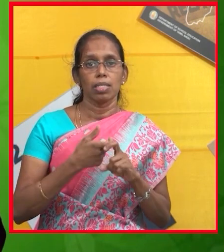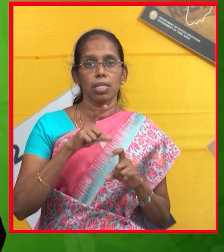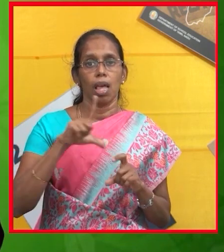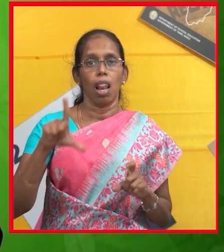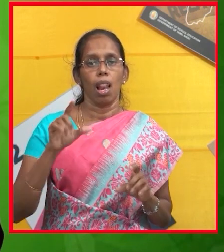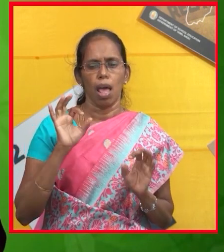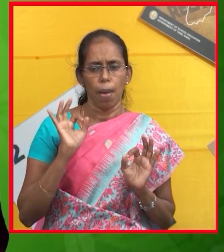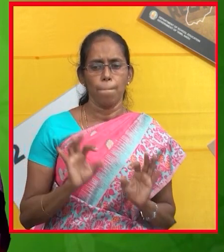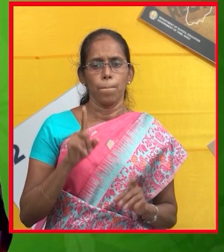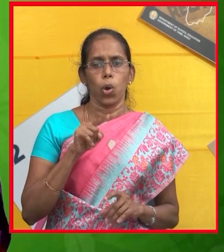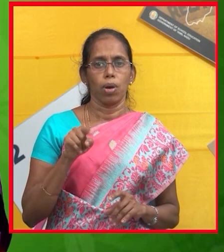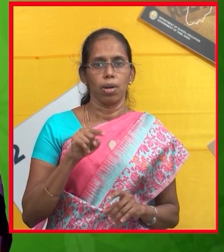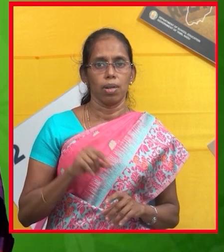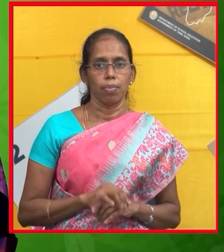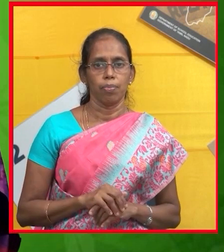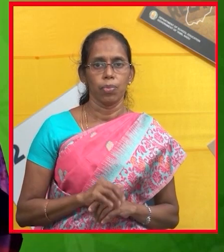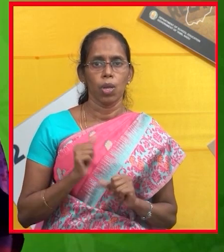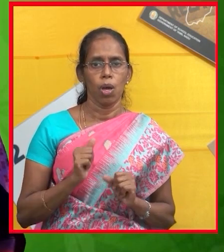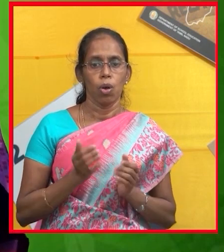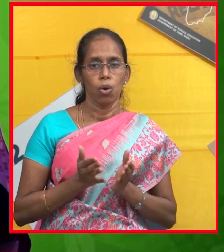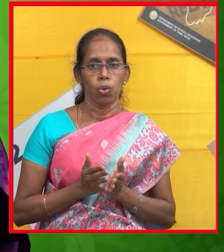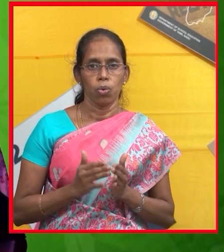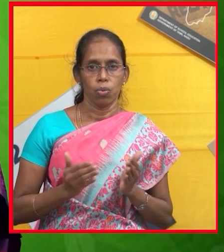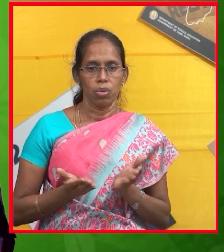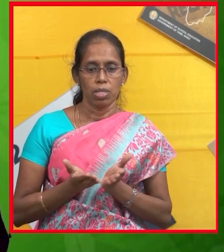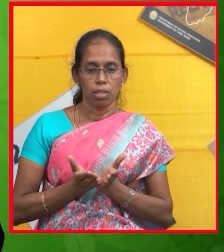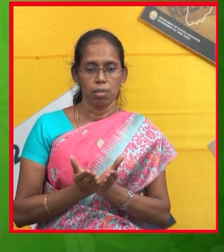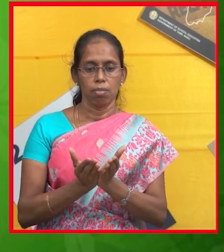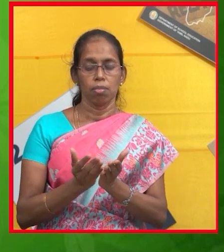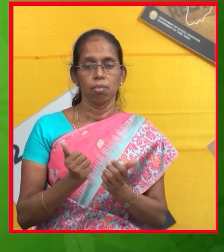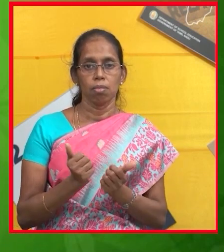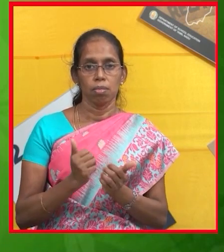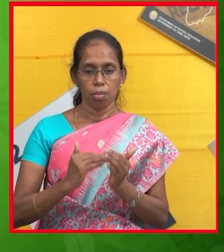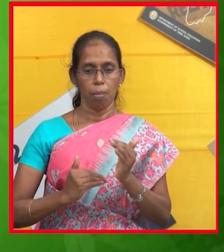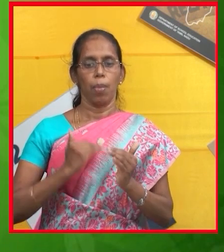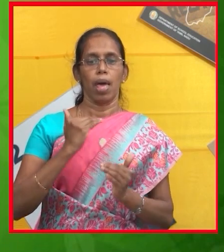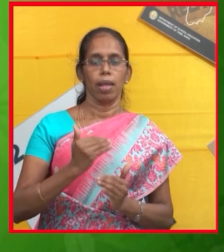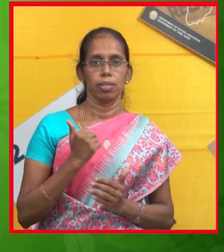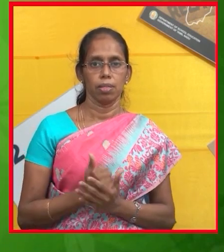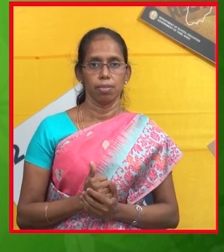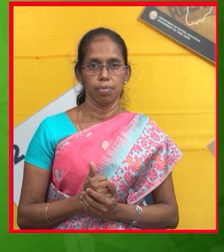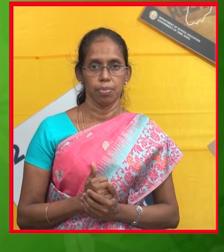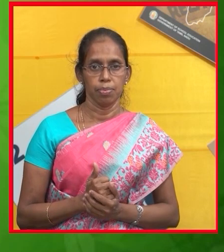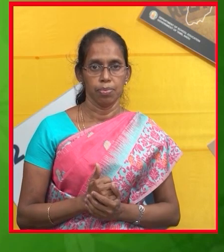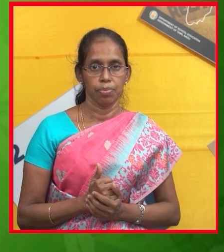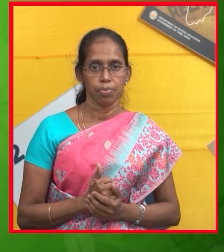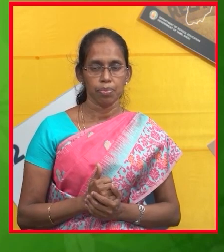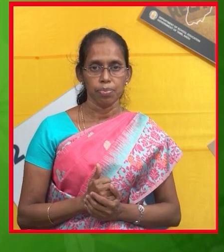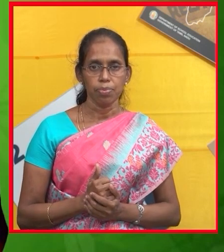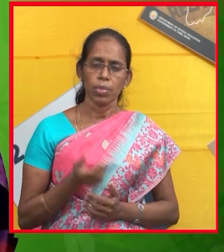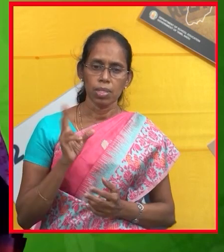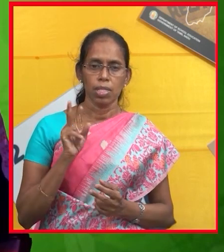அந்த சூழ்நிலையை கையாள போகிறாங்க ஒரு கடல் பயணத்தில் அப்படின்றத வச்சு தான் இவங்கள தேர்ந்தெடுத்திருக்காங்க. நெக்ஸ்ட்